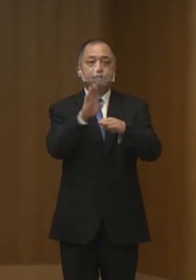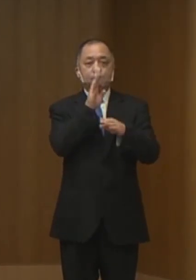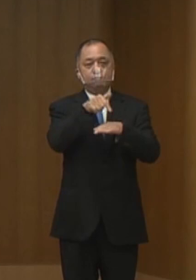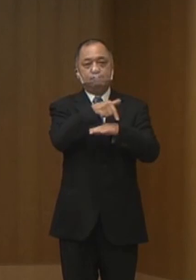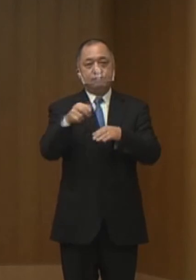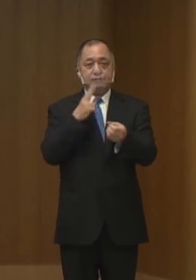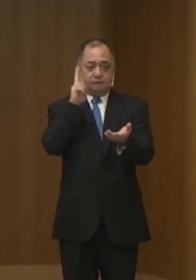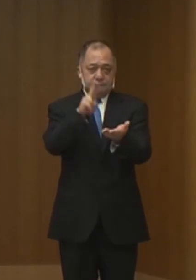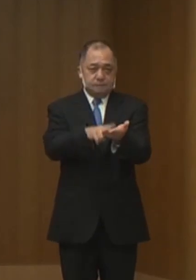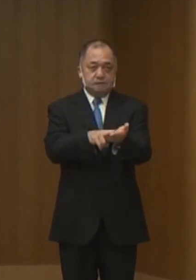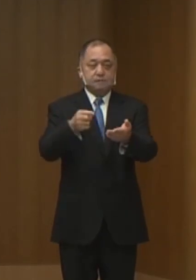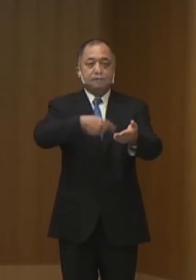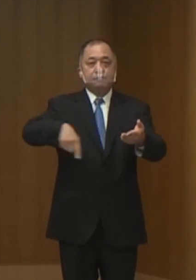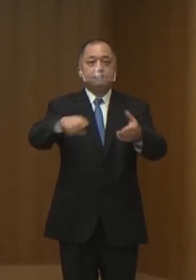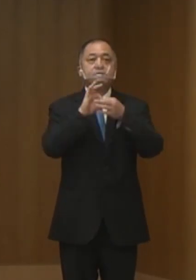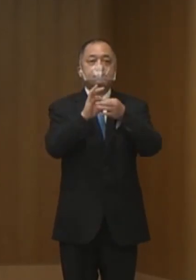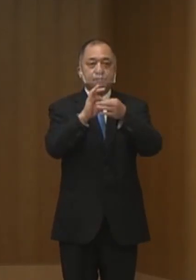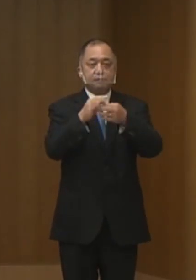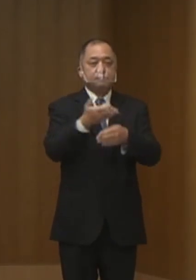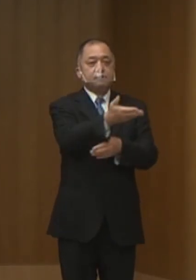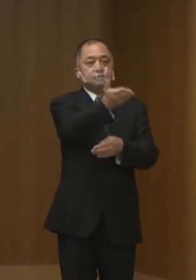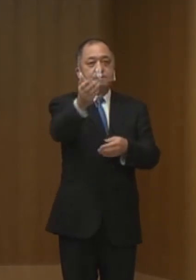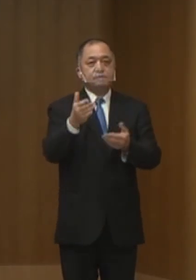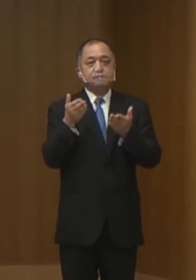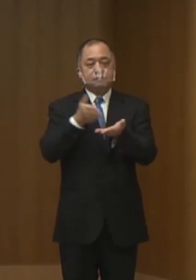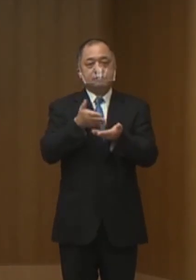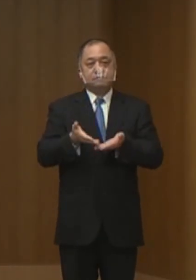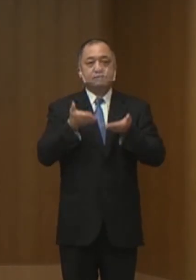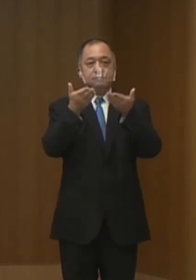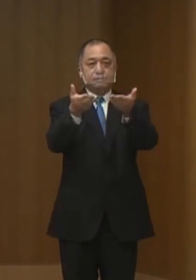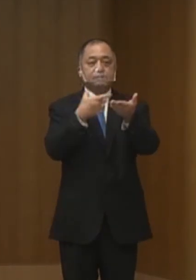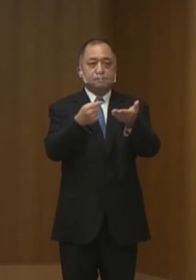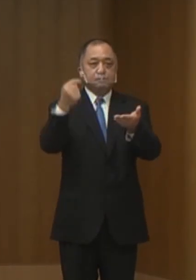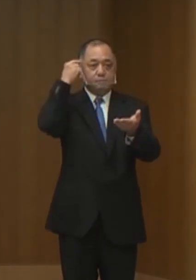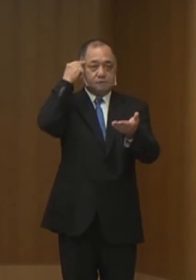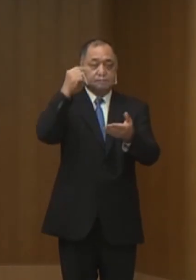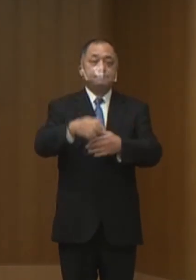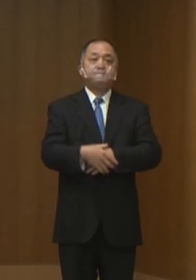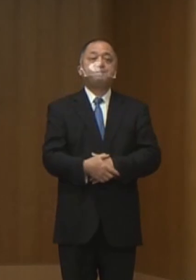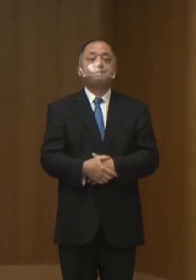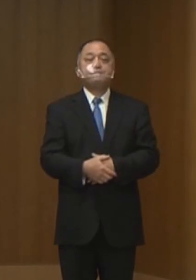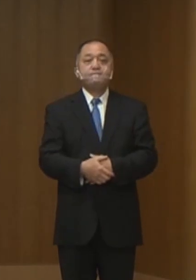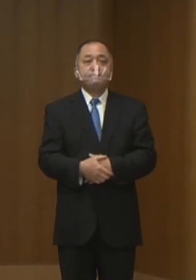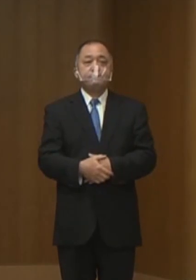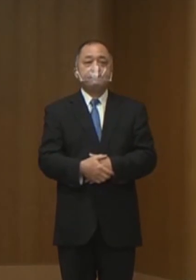をいたしました内容について皆様にご説明をしたいというふうに思います。